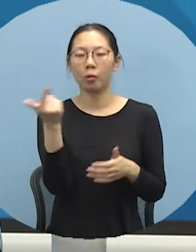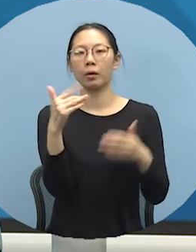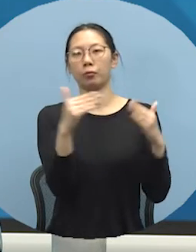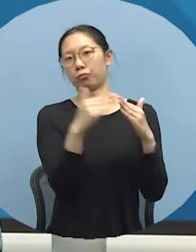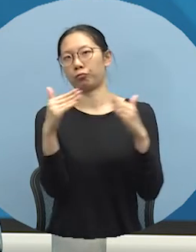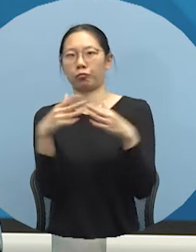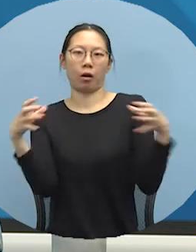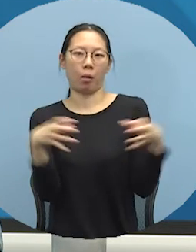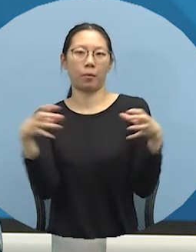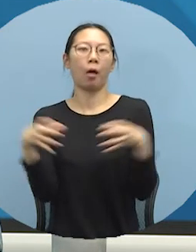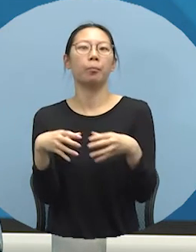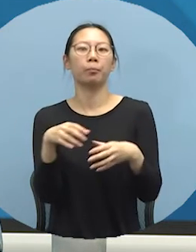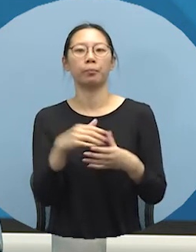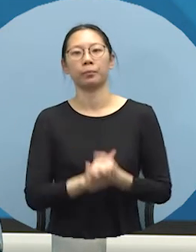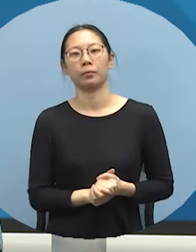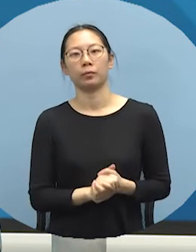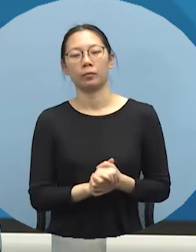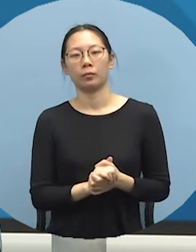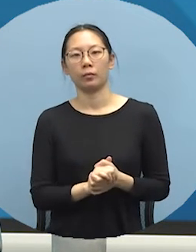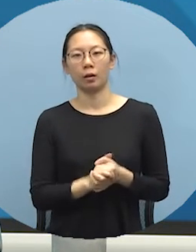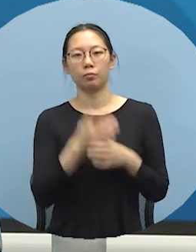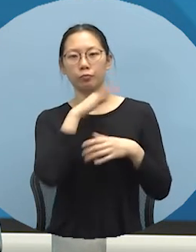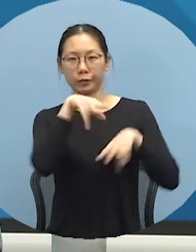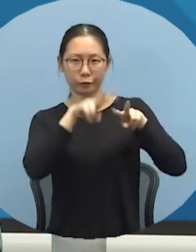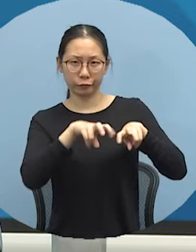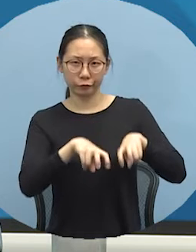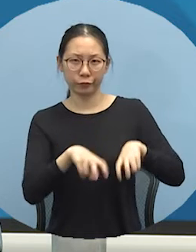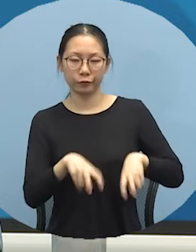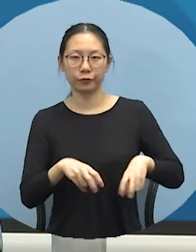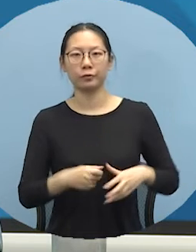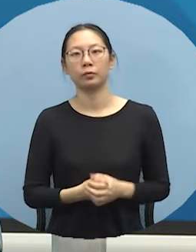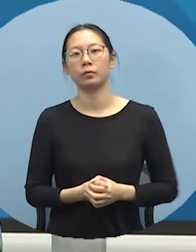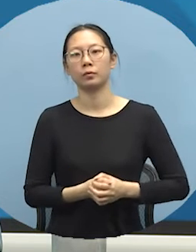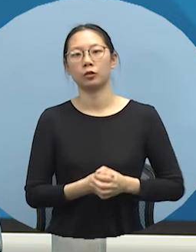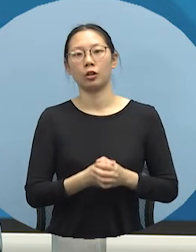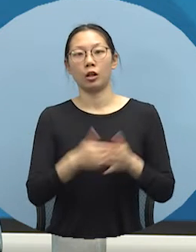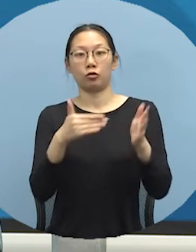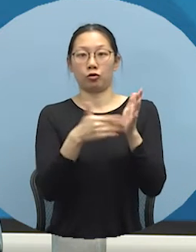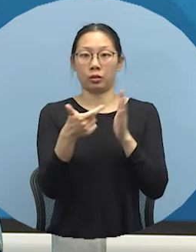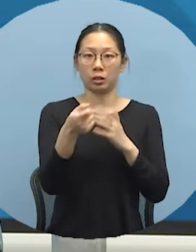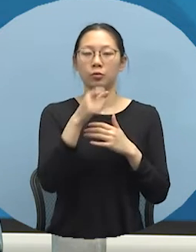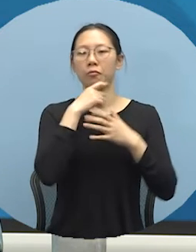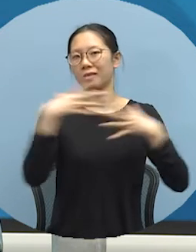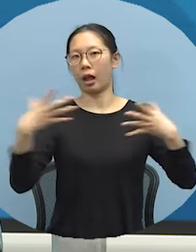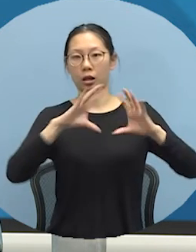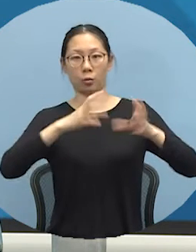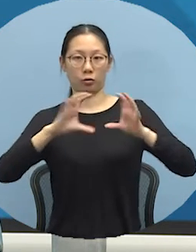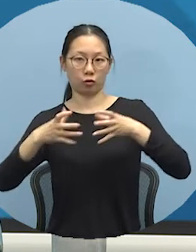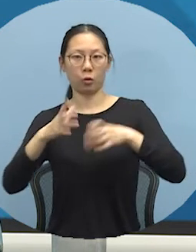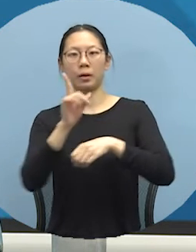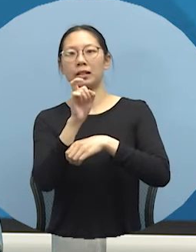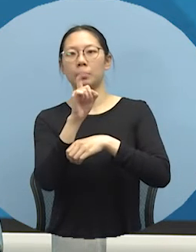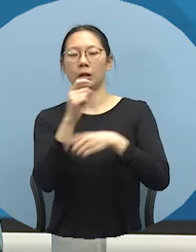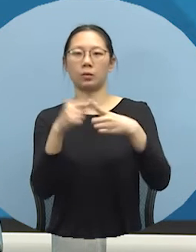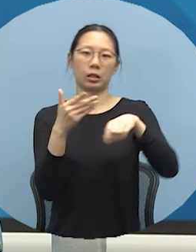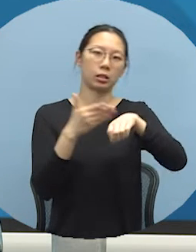都係啲跨家庭嘅聚集啦。咁我哋做咗啲初步嘅分析咧，就至少有19個大嘅群組咧係